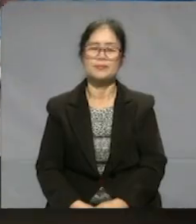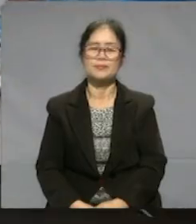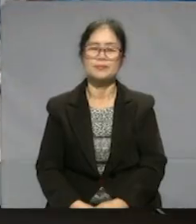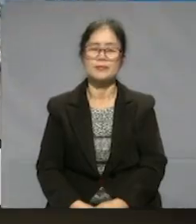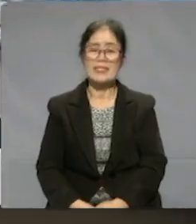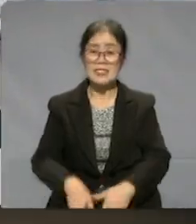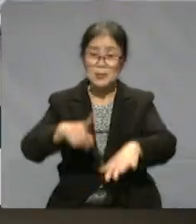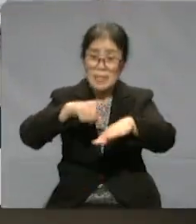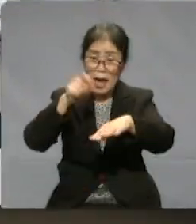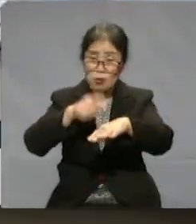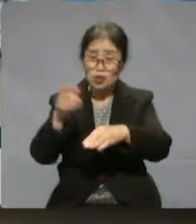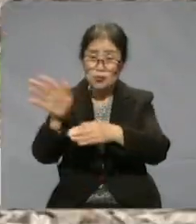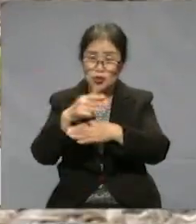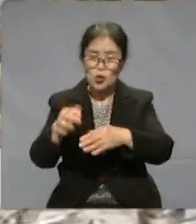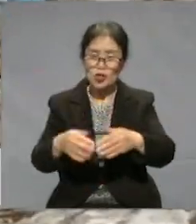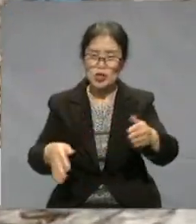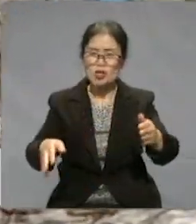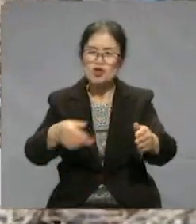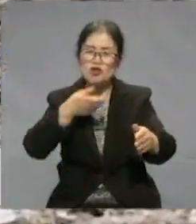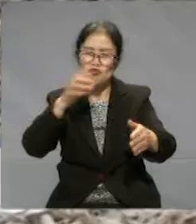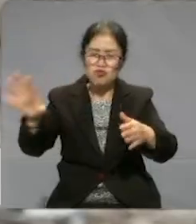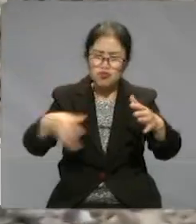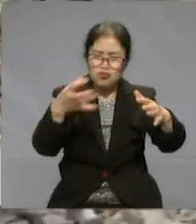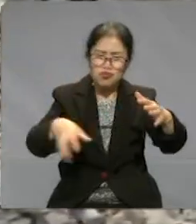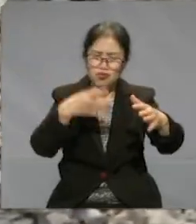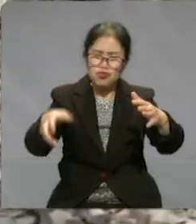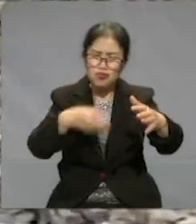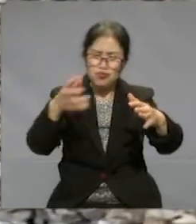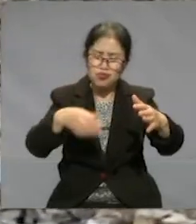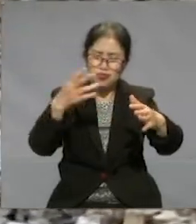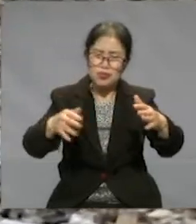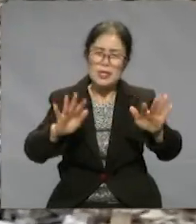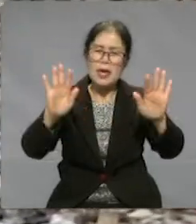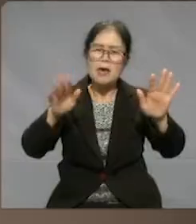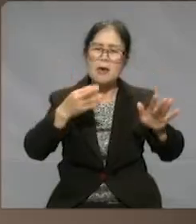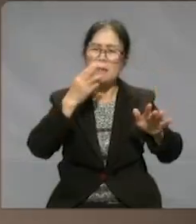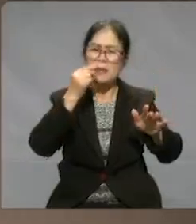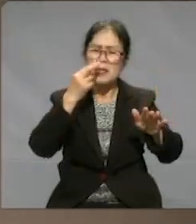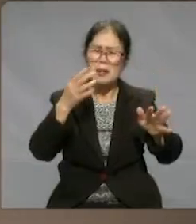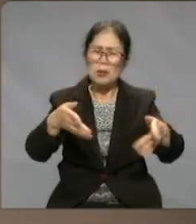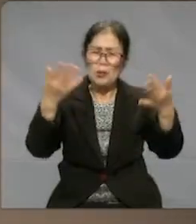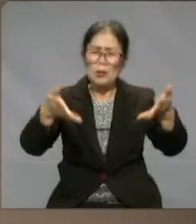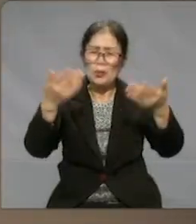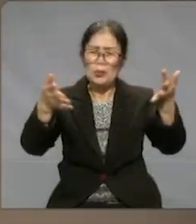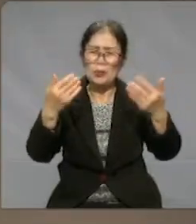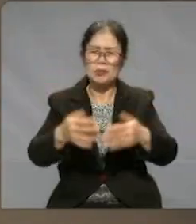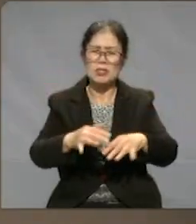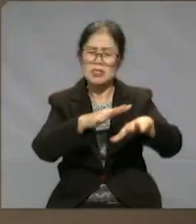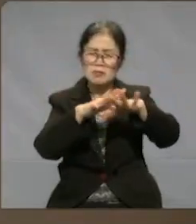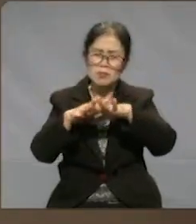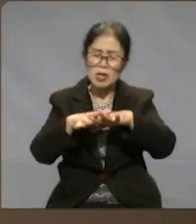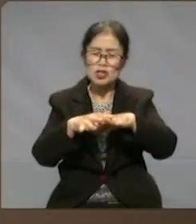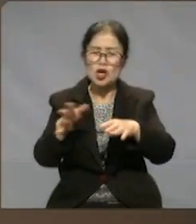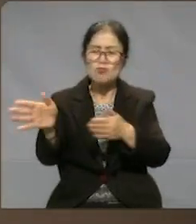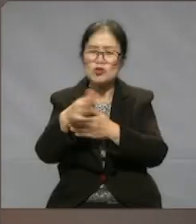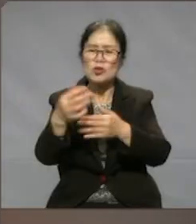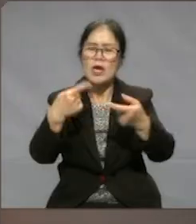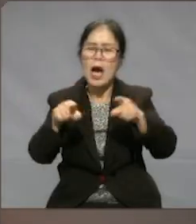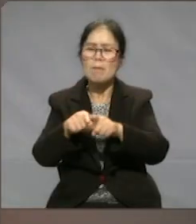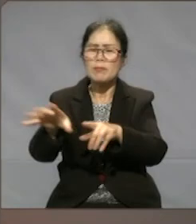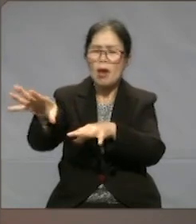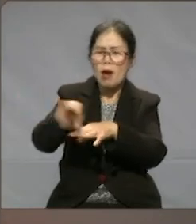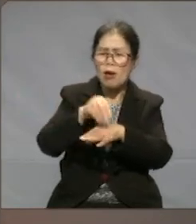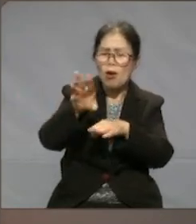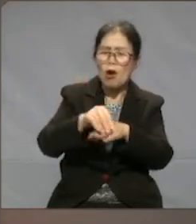갓 잡은 새우와 물고기를 선풍기 앞에 놓자 비닐 쓰레기가 날아갑니다. 그물망에서 물고기와 함께 딸려